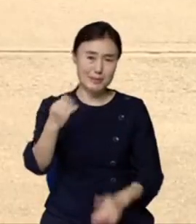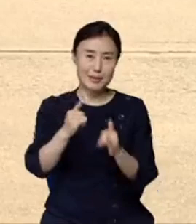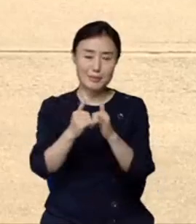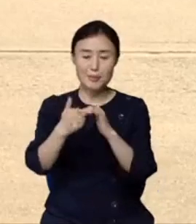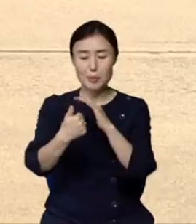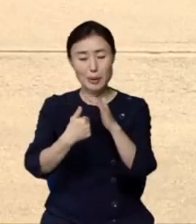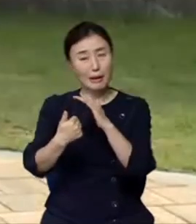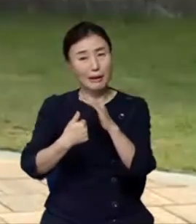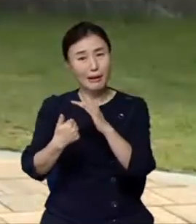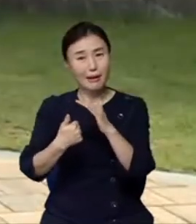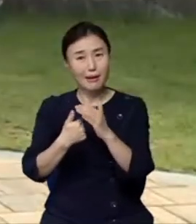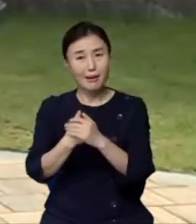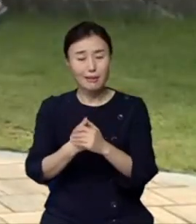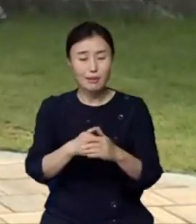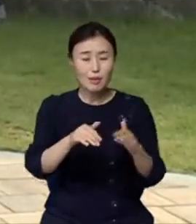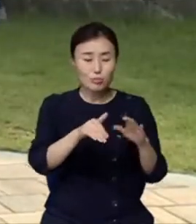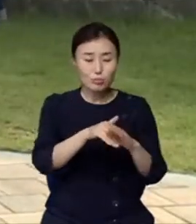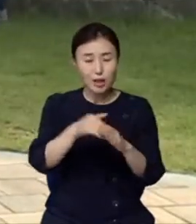문화예술의 불모지인